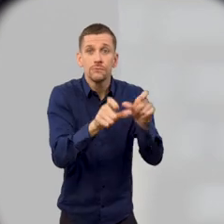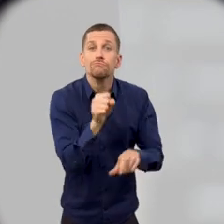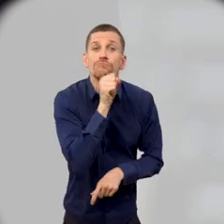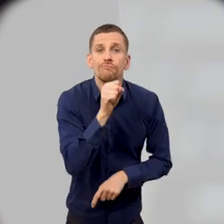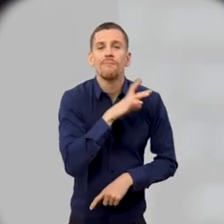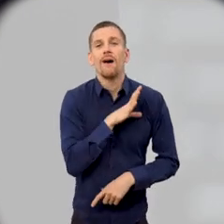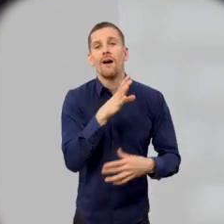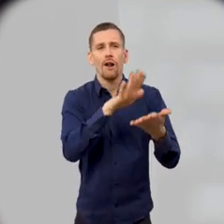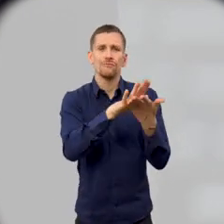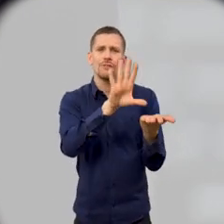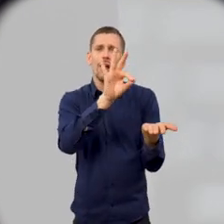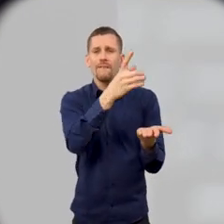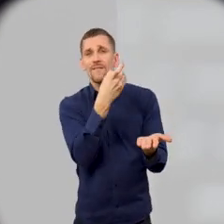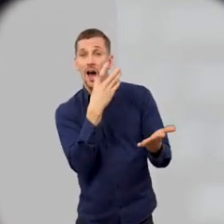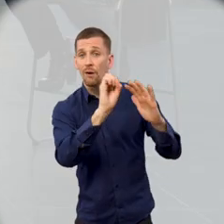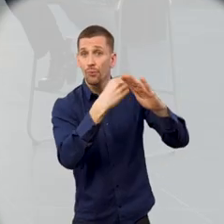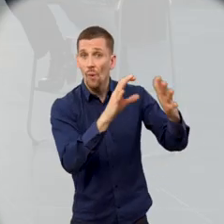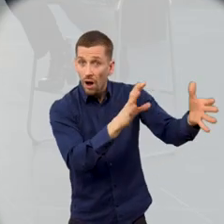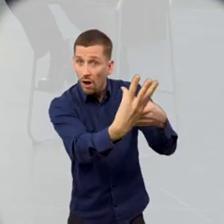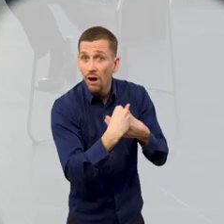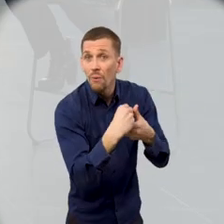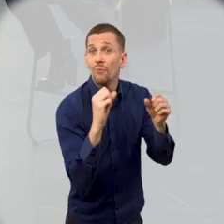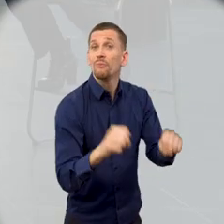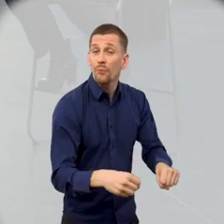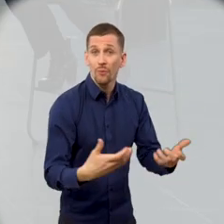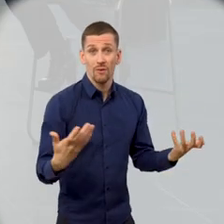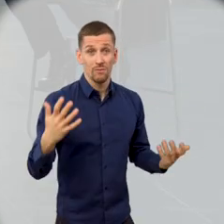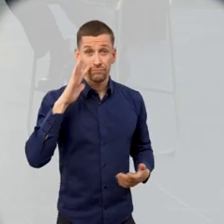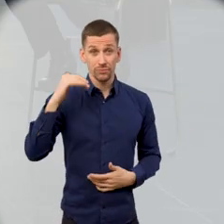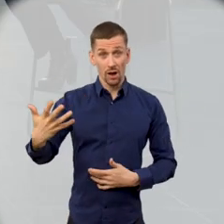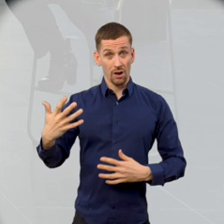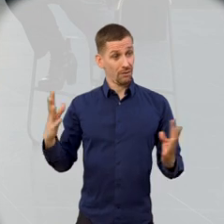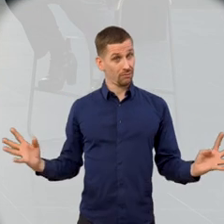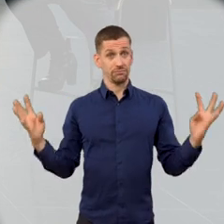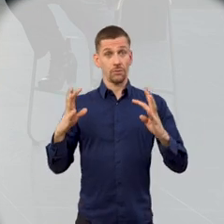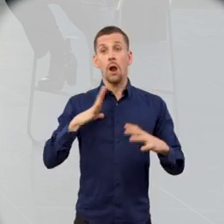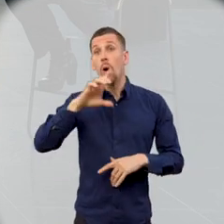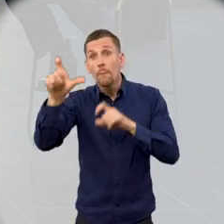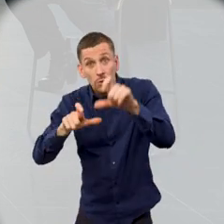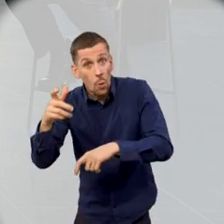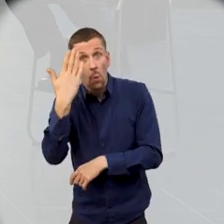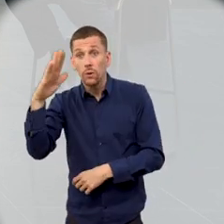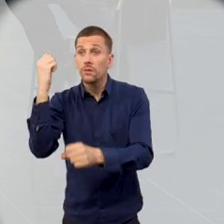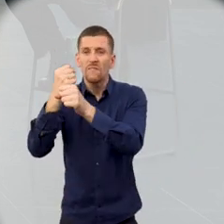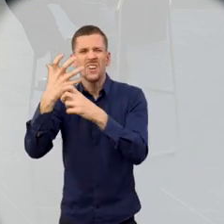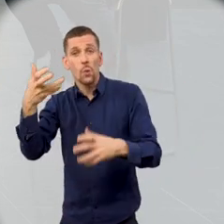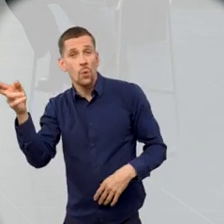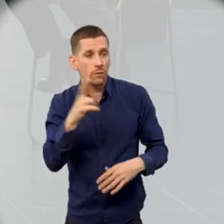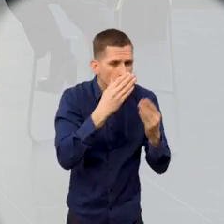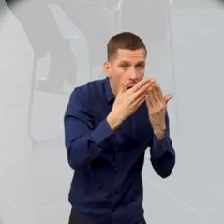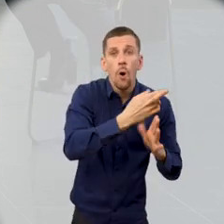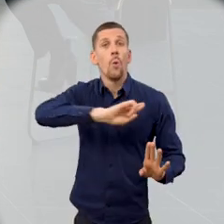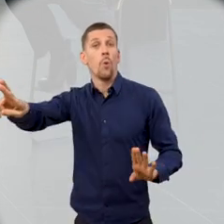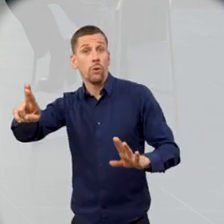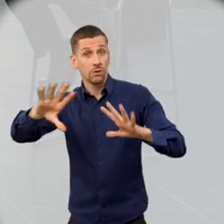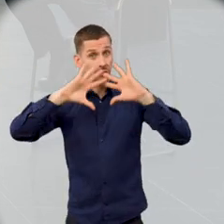sur ce qu'on appelle les seniors, donc qui sont des quinquagénaires qui étaient à Pôle emploi, qui souhaitent aussi retourner au travail, qui fonctionnent